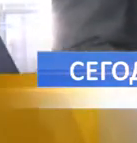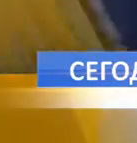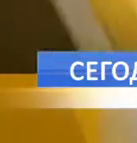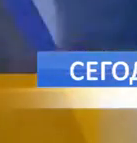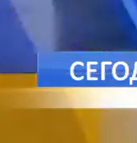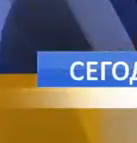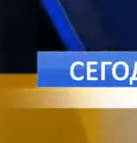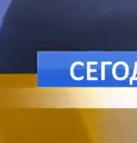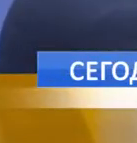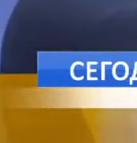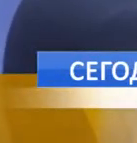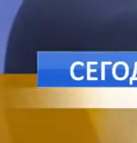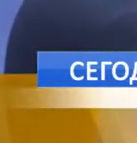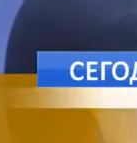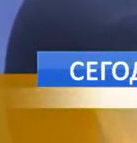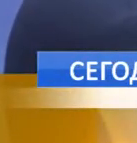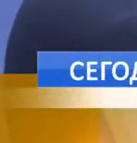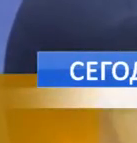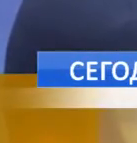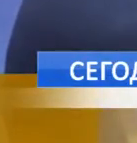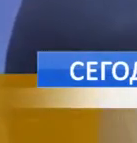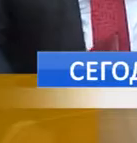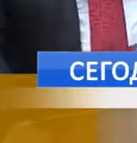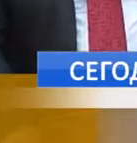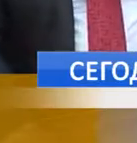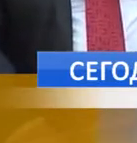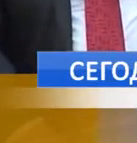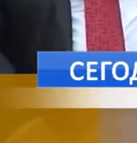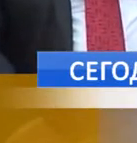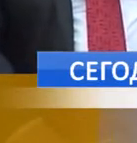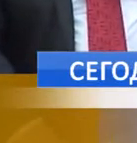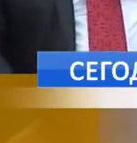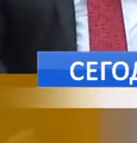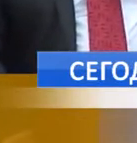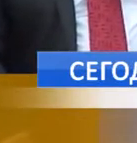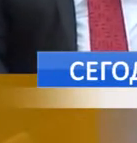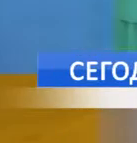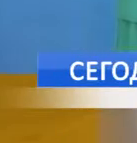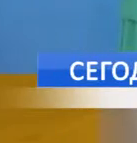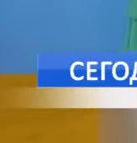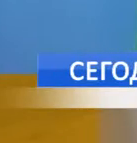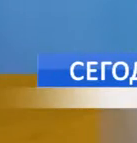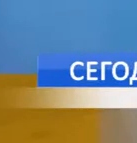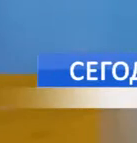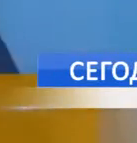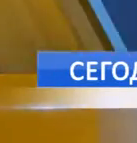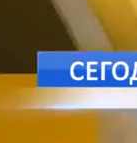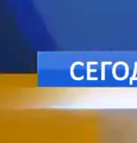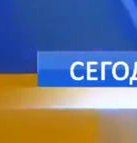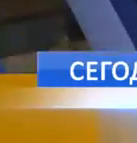совета. Лучшие в своем деле. Работников спортивной сферы со всей области поздравили с профессиональным праздником.